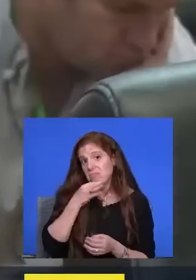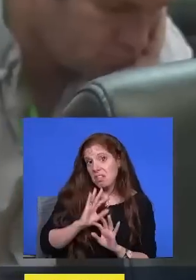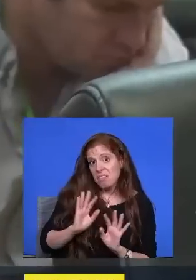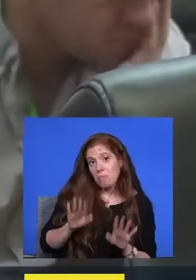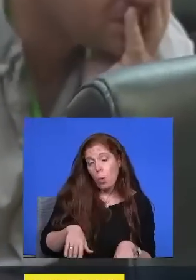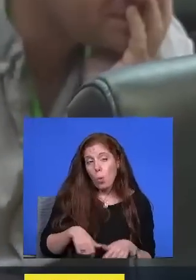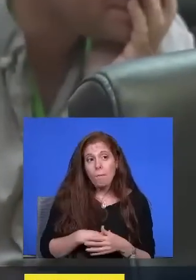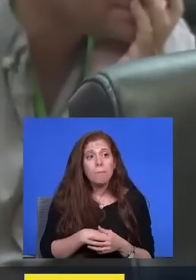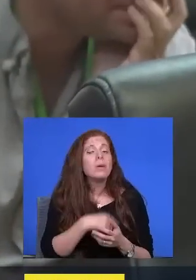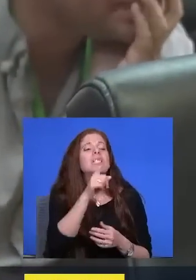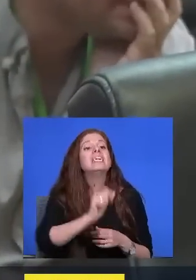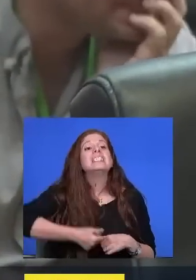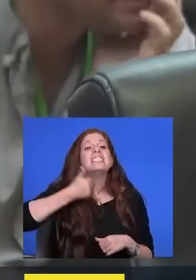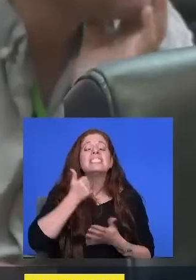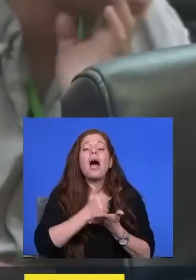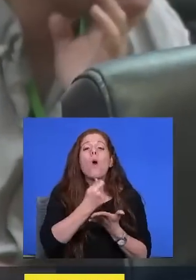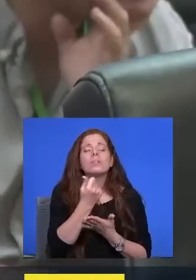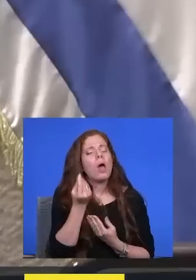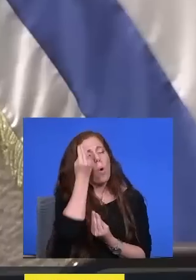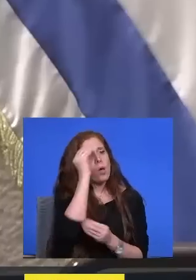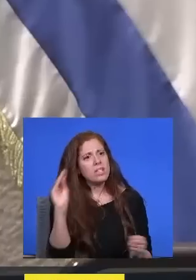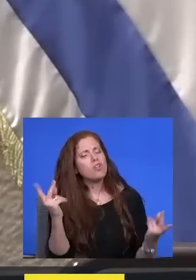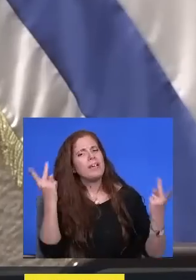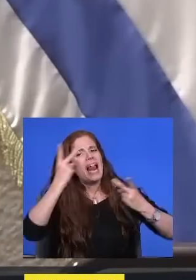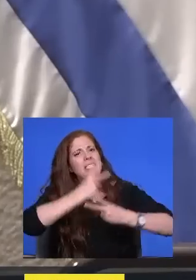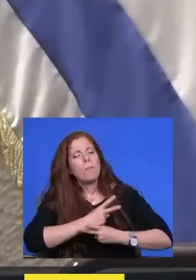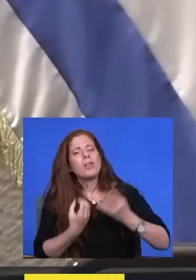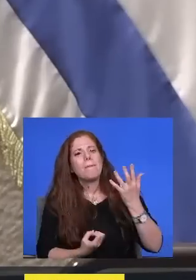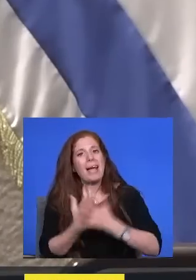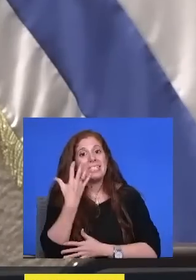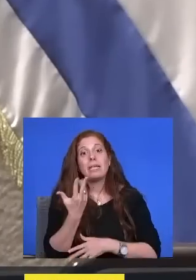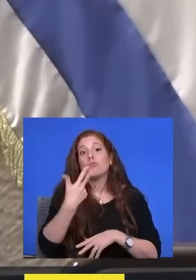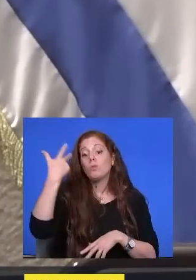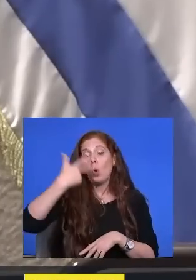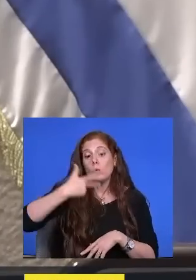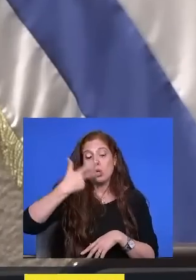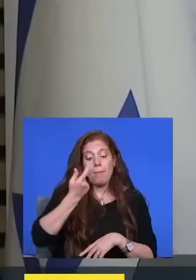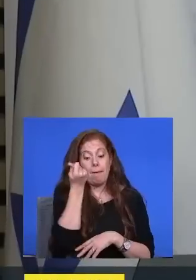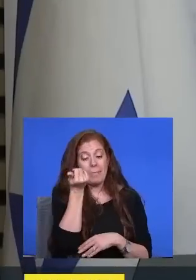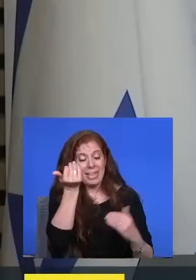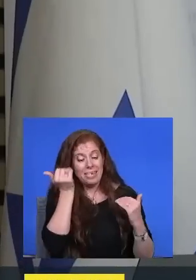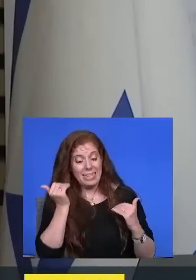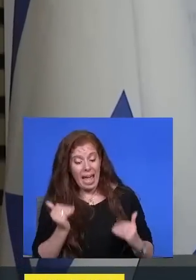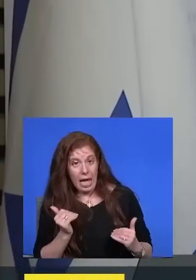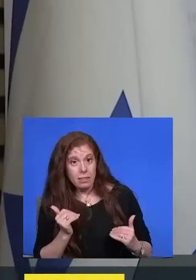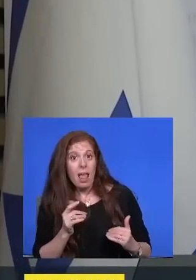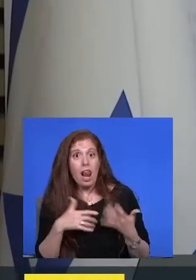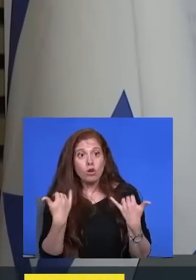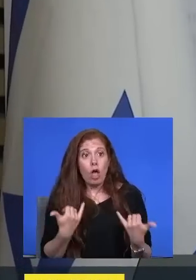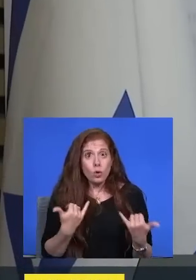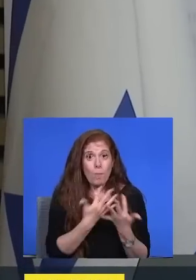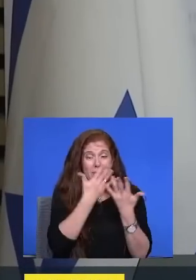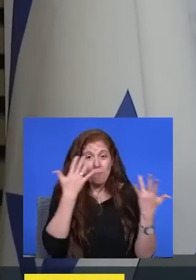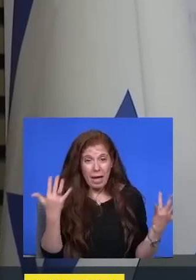נראה בתחתה. לא משמעות. שר האוצר הודיע כי הגיע להסכמות עם היצרנים שבתוך שלושה ימים המחיר ירד, אלא שהיום התברר כי